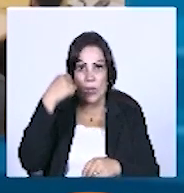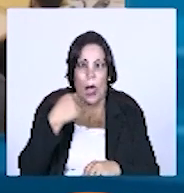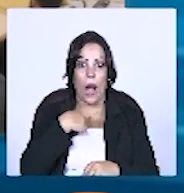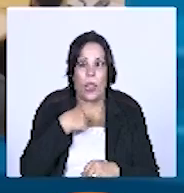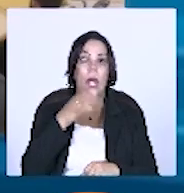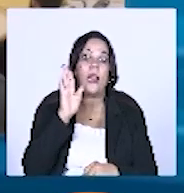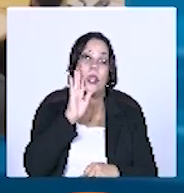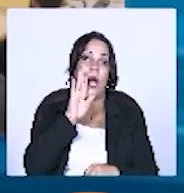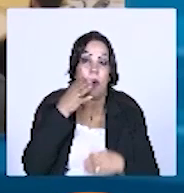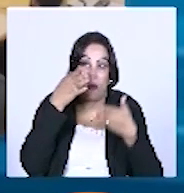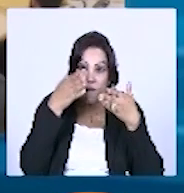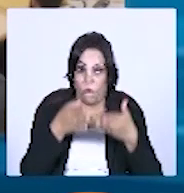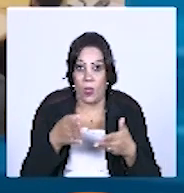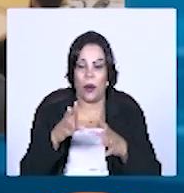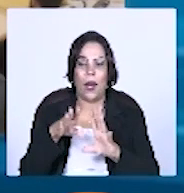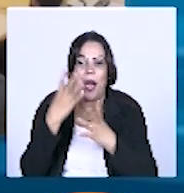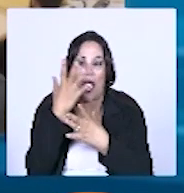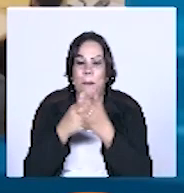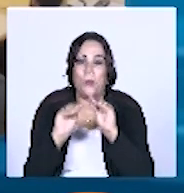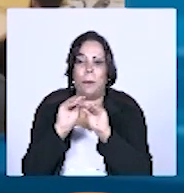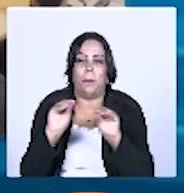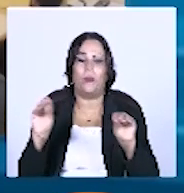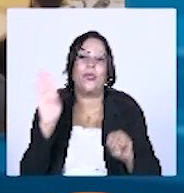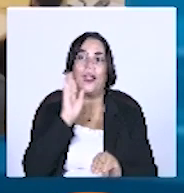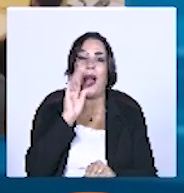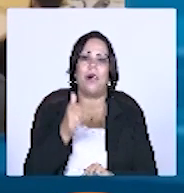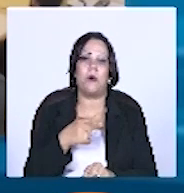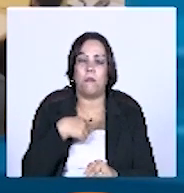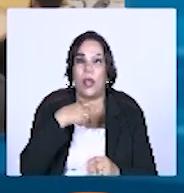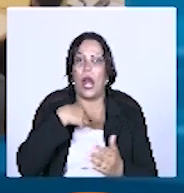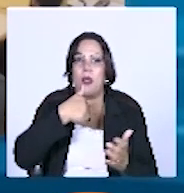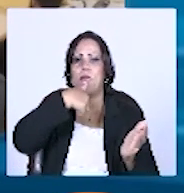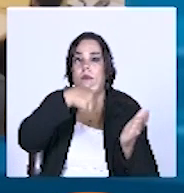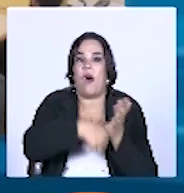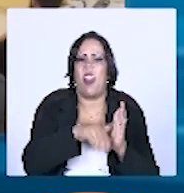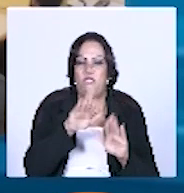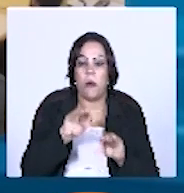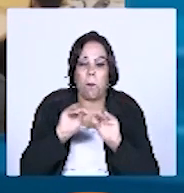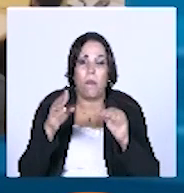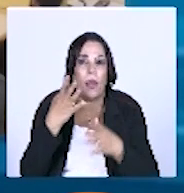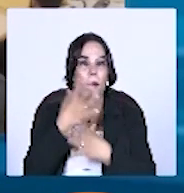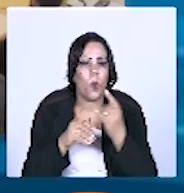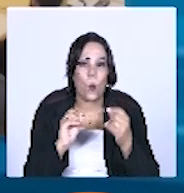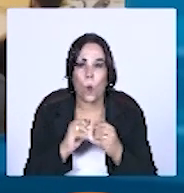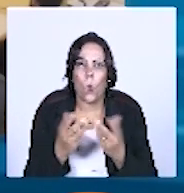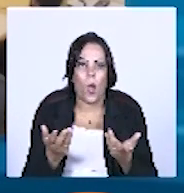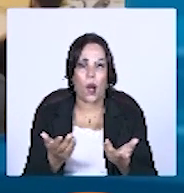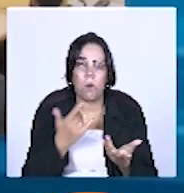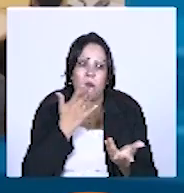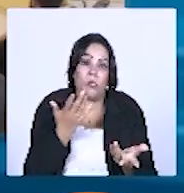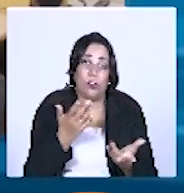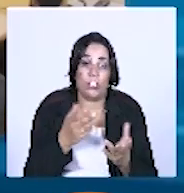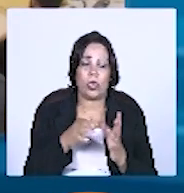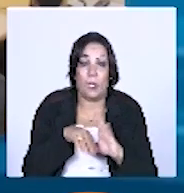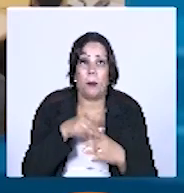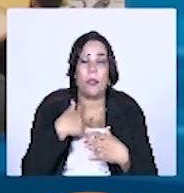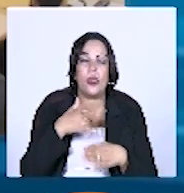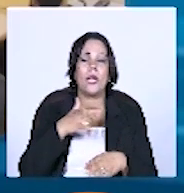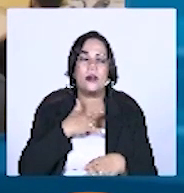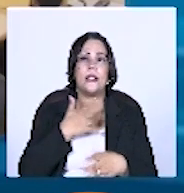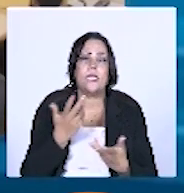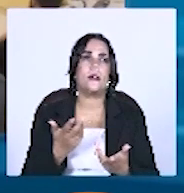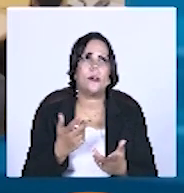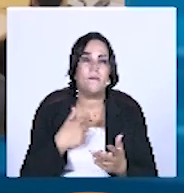تحصل على قسط وافر من التعليم التعليم برده بيدي لواحد قيمه و بيشعر